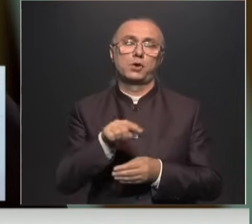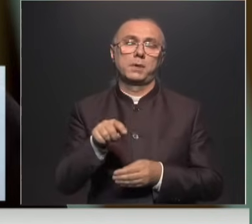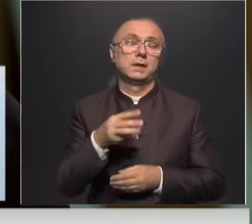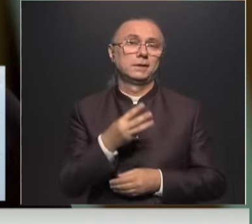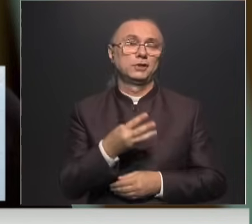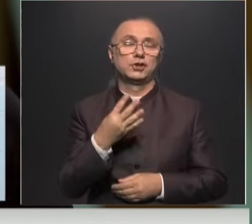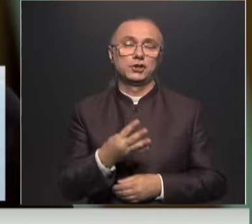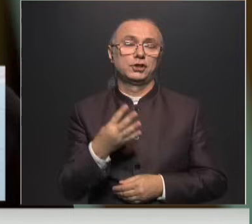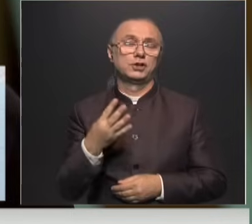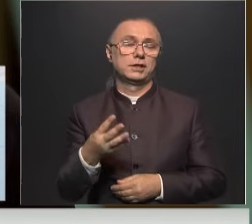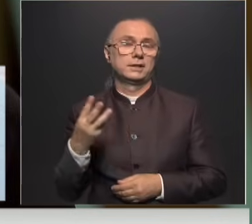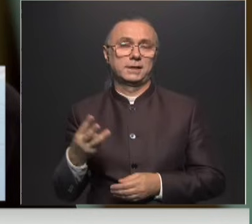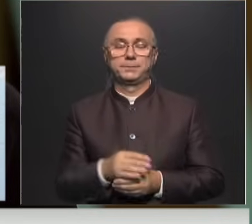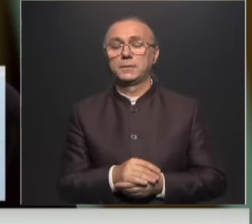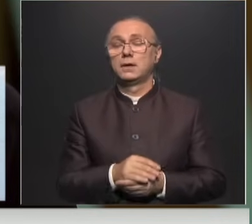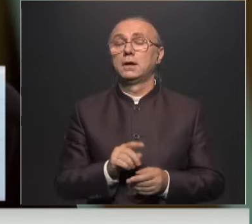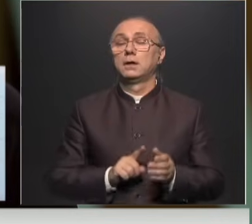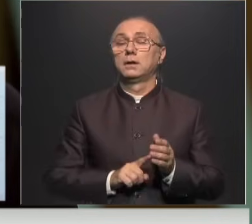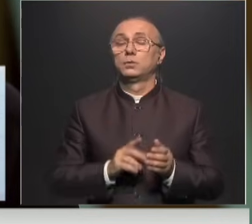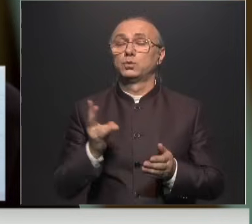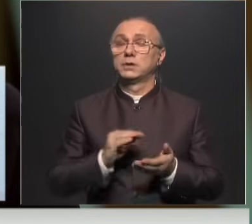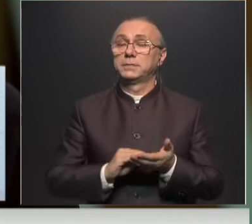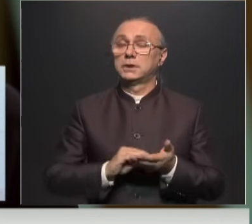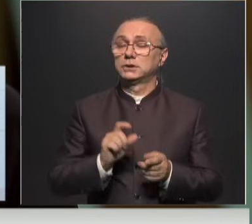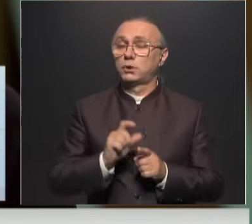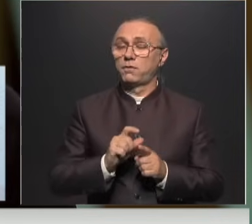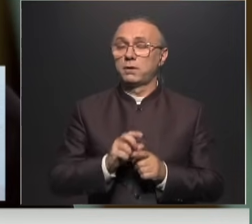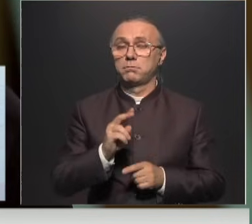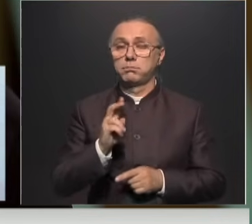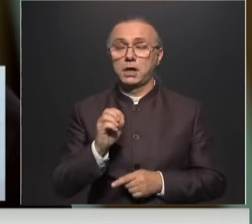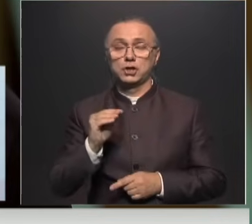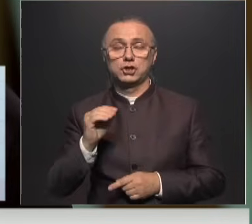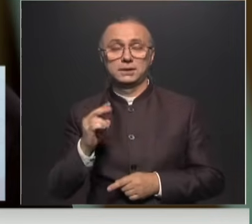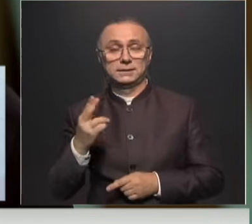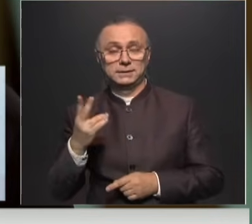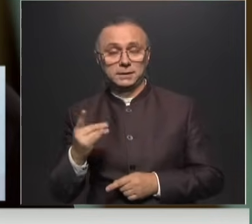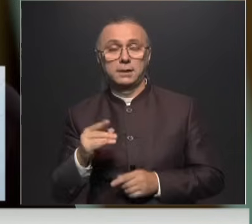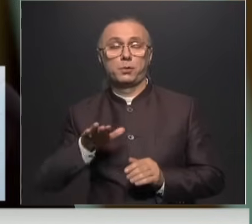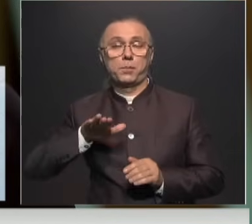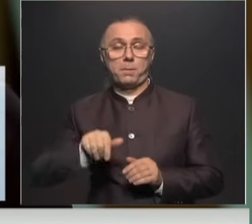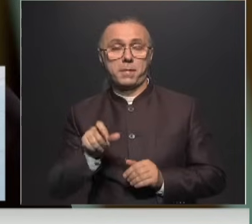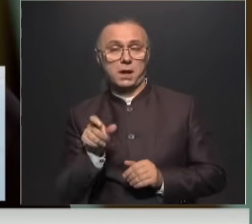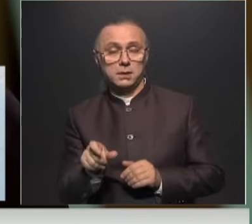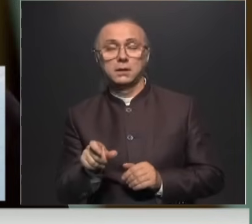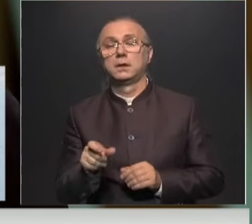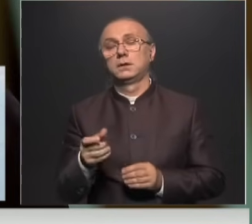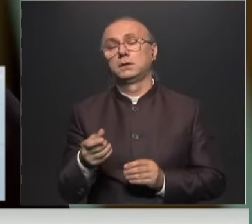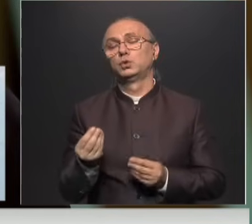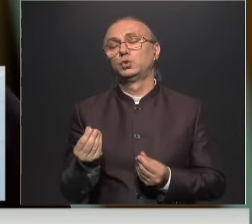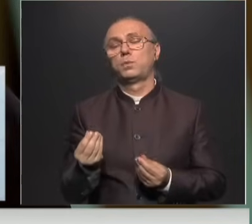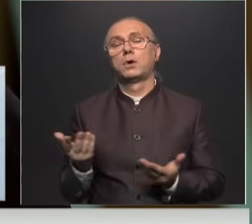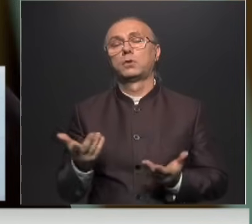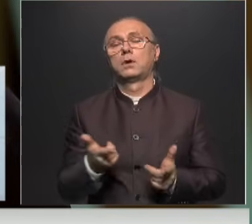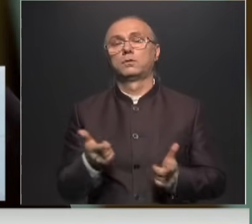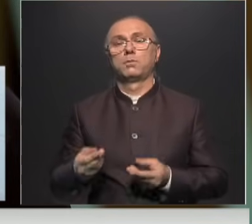Для этого нужно ввести короткое слово «беженцы», поставить пробел и написать сумму. Например, «беженцы пробел 300». По-прежнему нужны